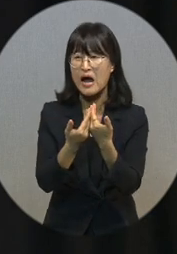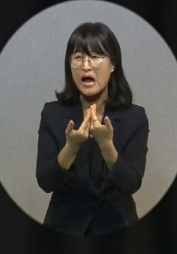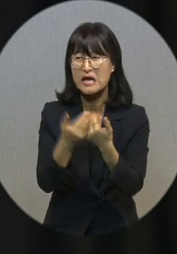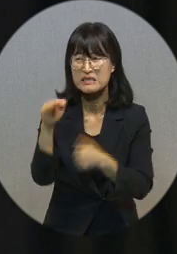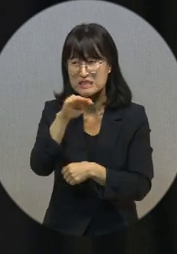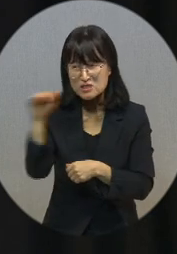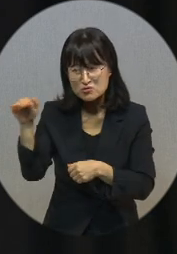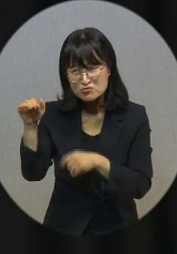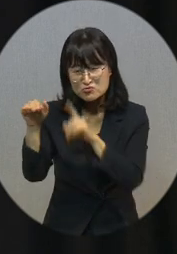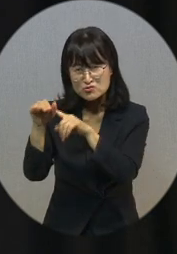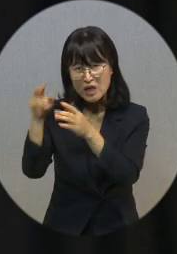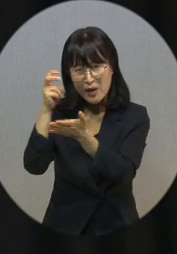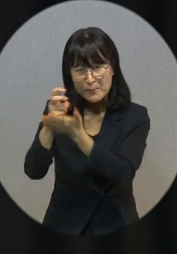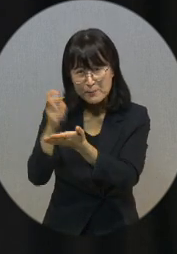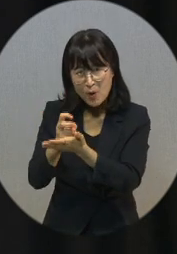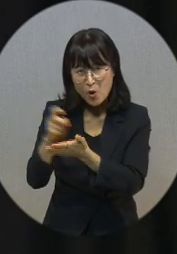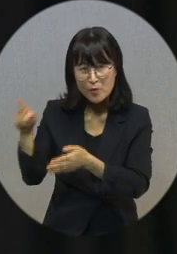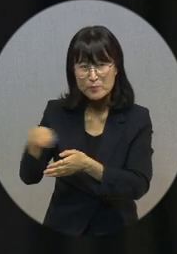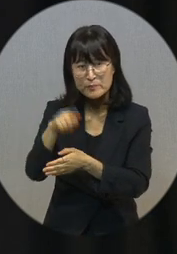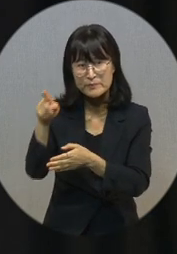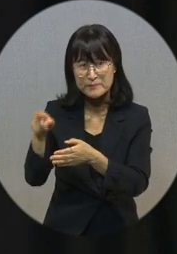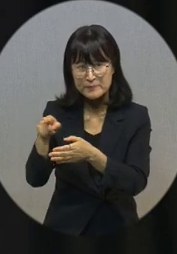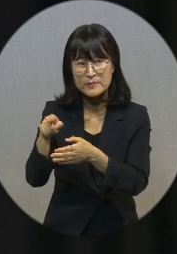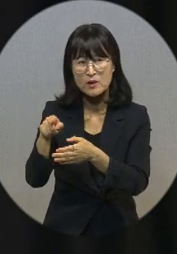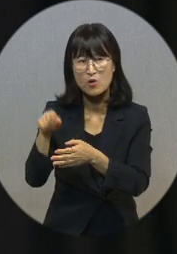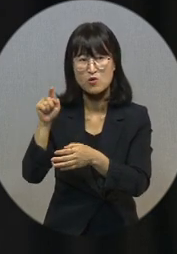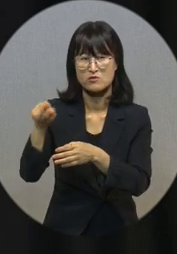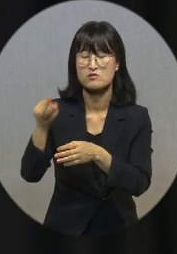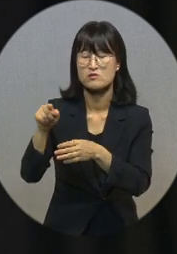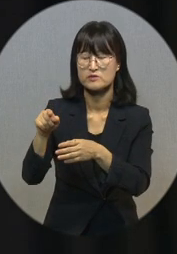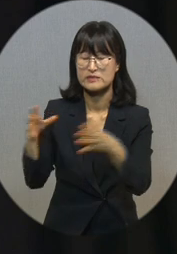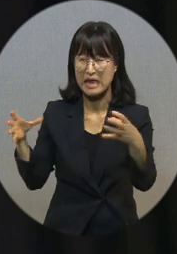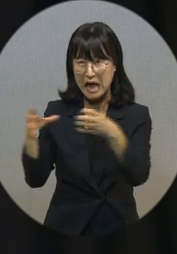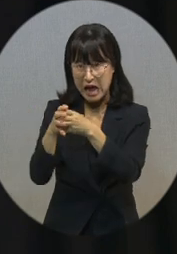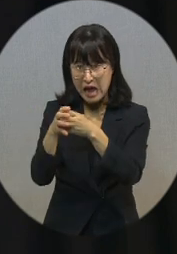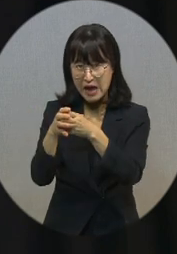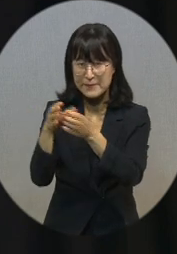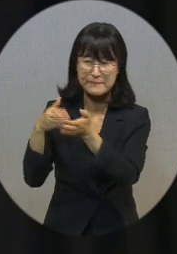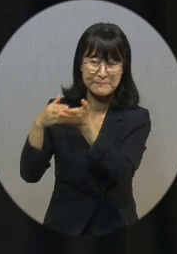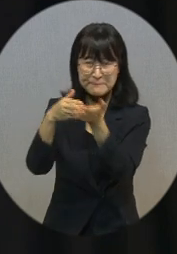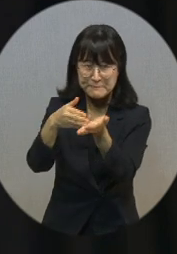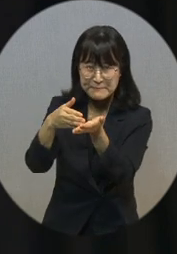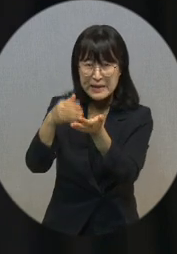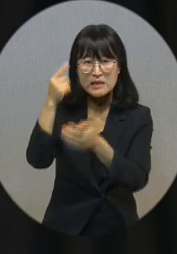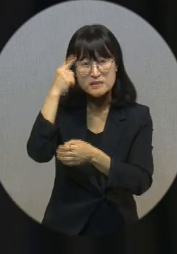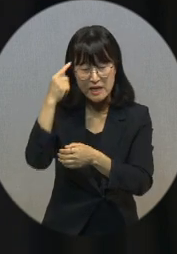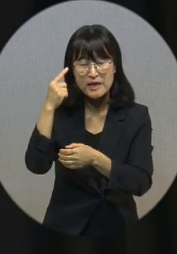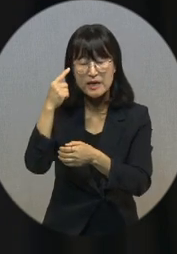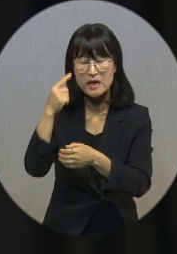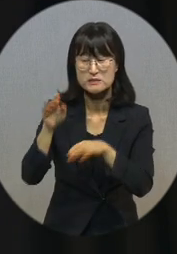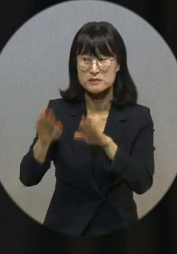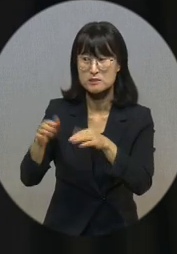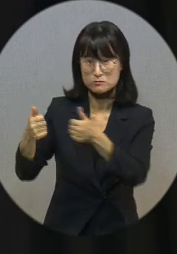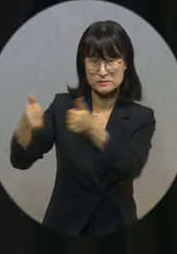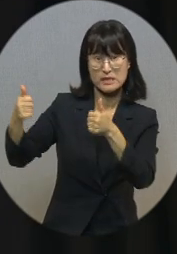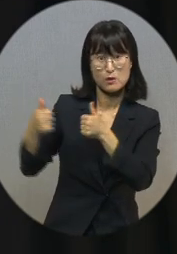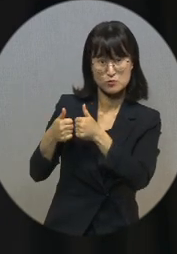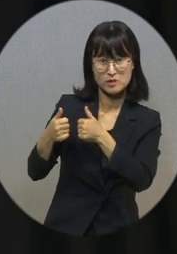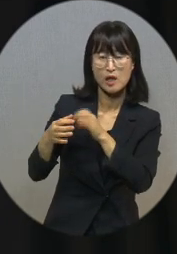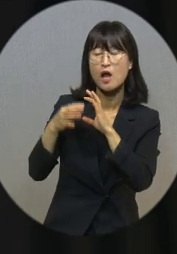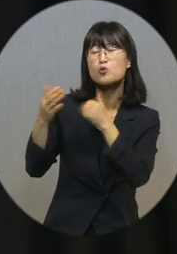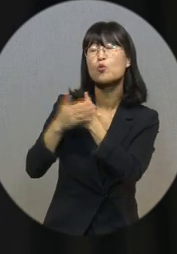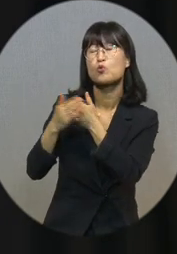기준의 법들을 세트법으로 발의를 하려고 하고 있는데요. 그런 부분도 같이 함께 할 거라고 생각을 하고 있고 네.